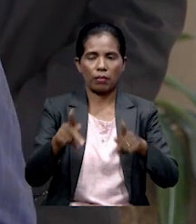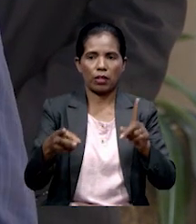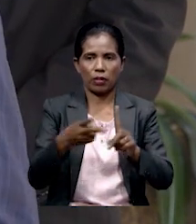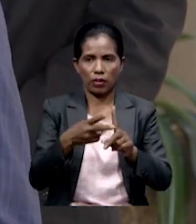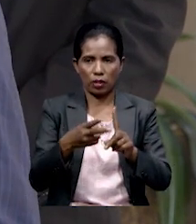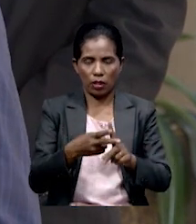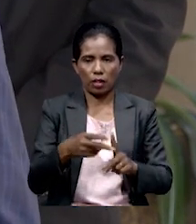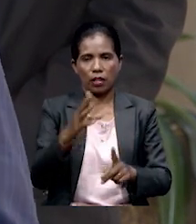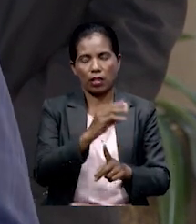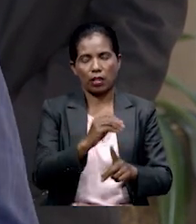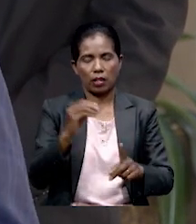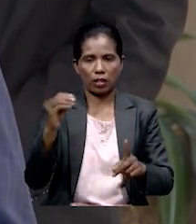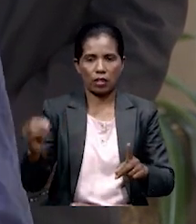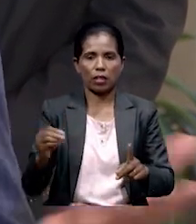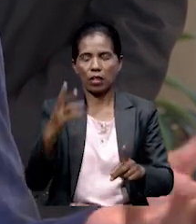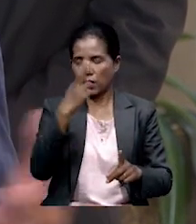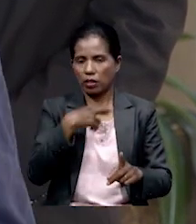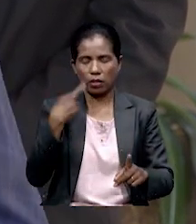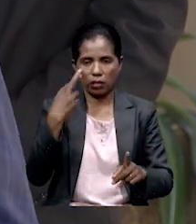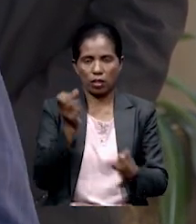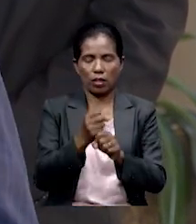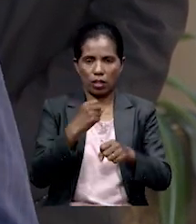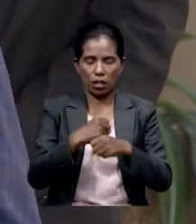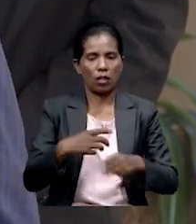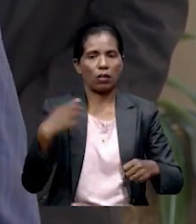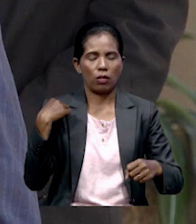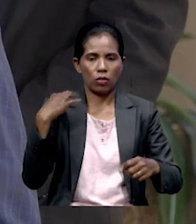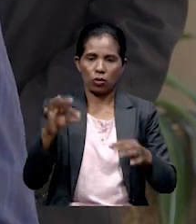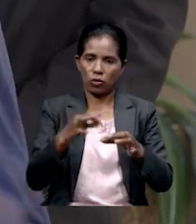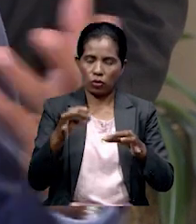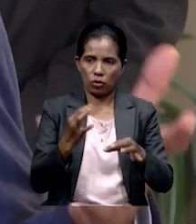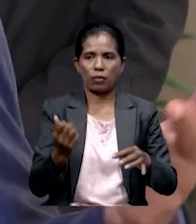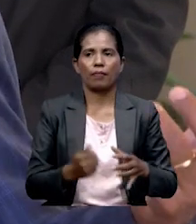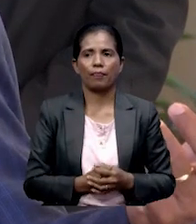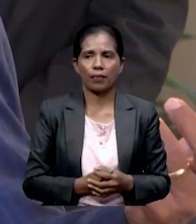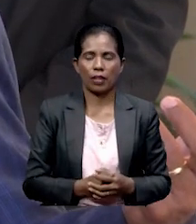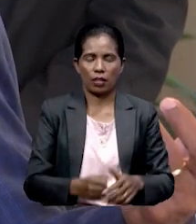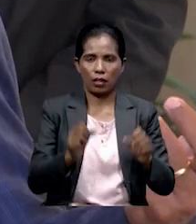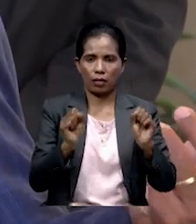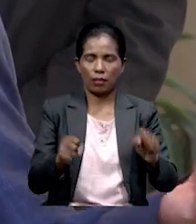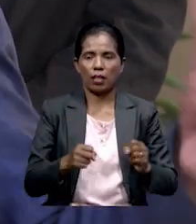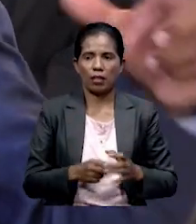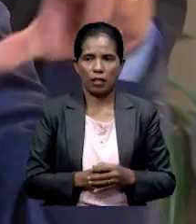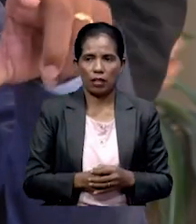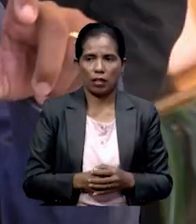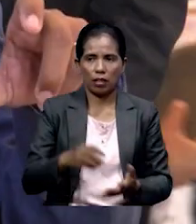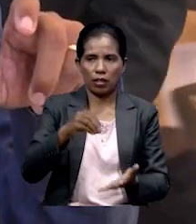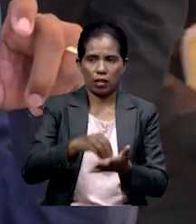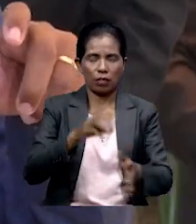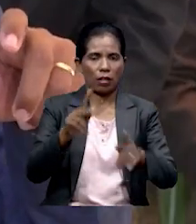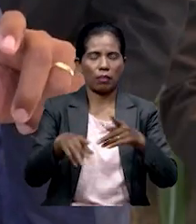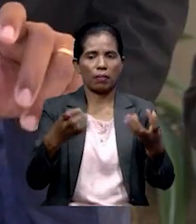restaurante fabrica para hal ropa industria sirene be ke bele tau ema barak